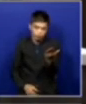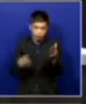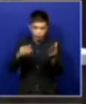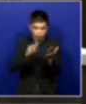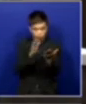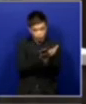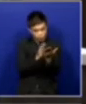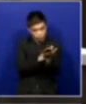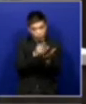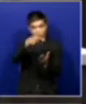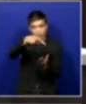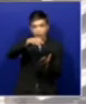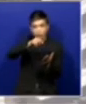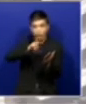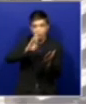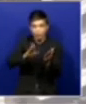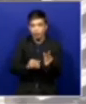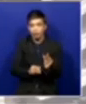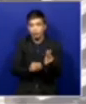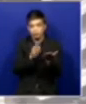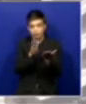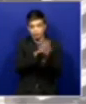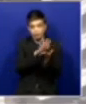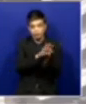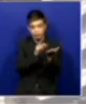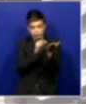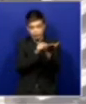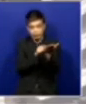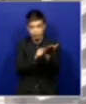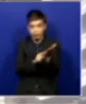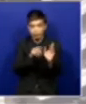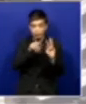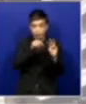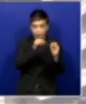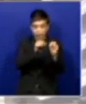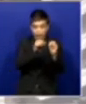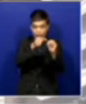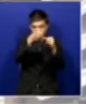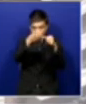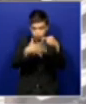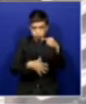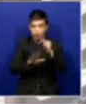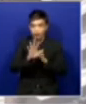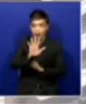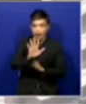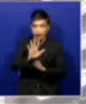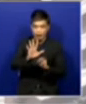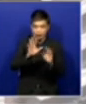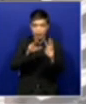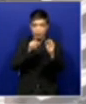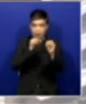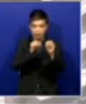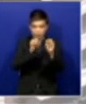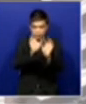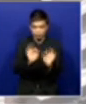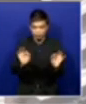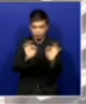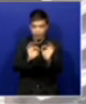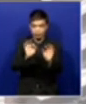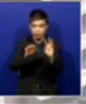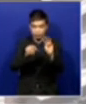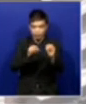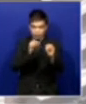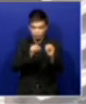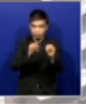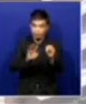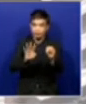ฉบับนี้นะครับมีทั้งหมด5มาตรามาตราที่สำคัญคือมาตราที่4นะครับ